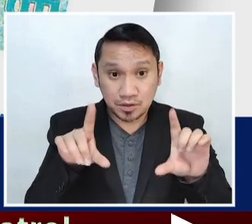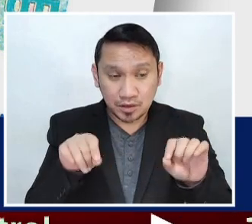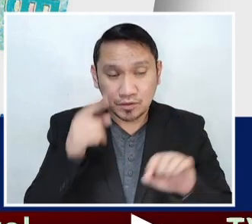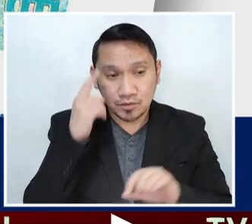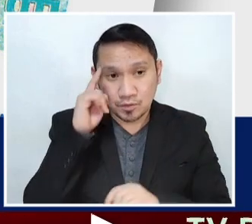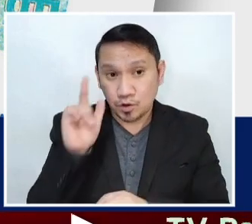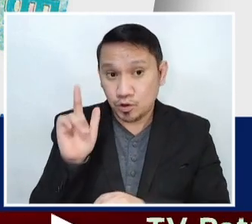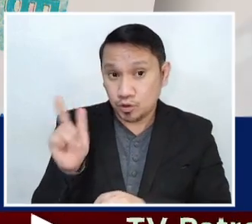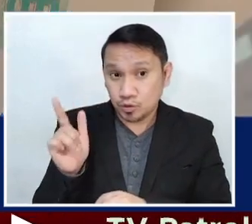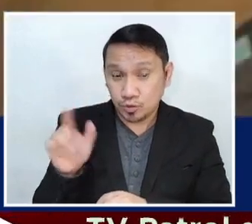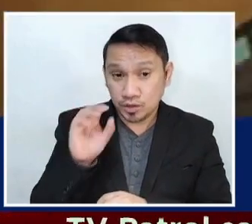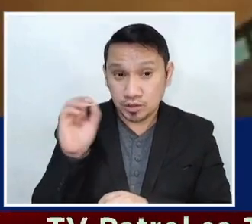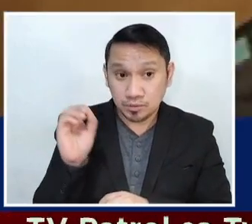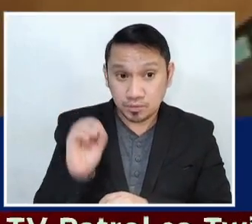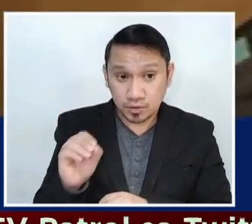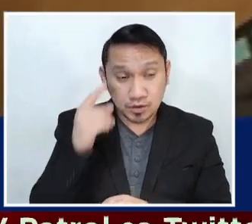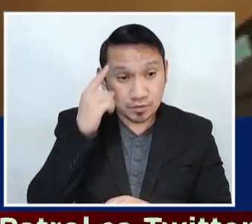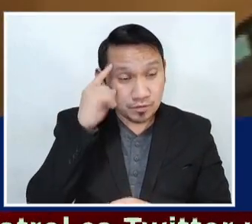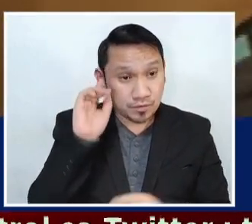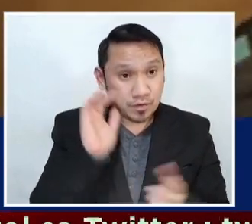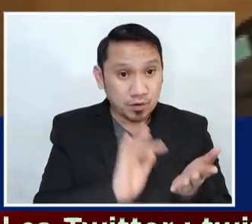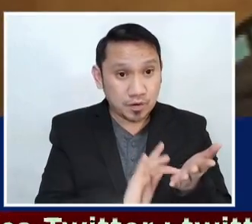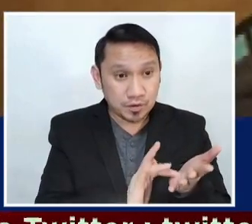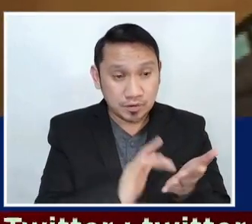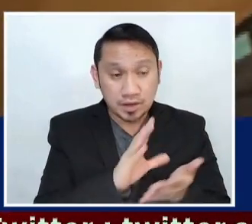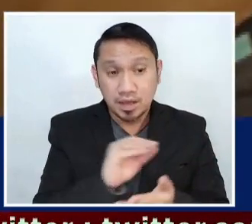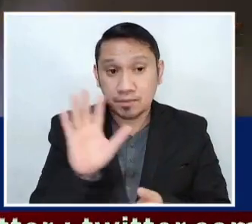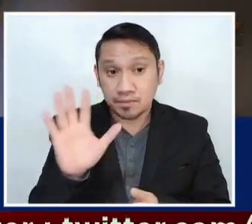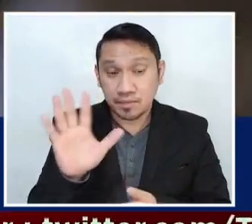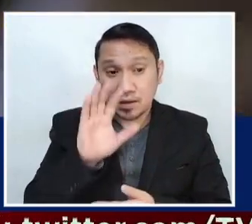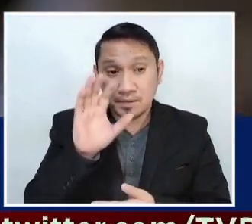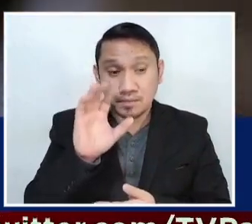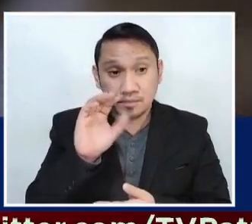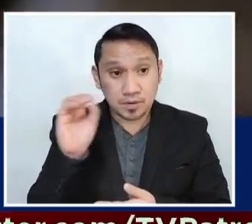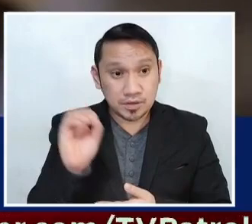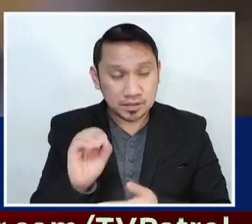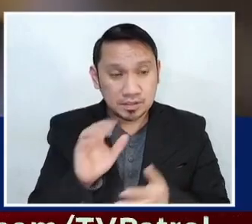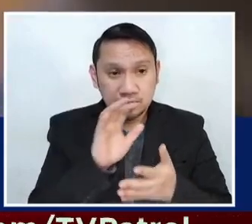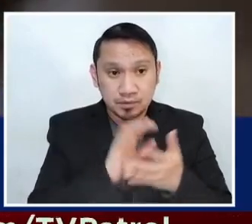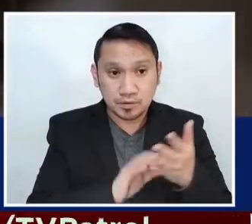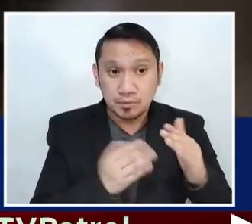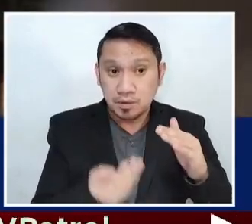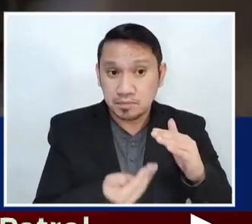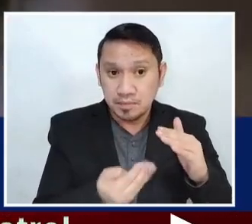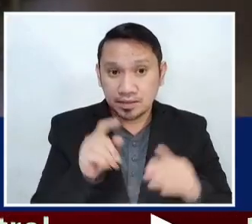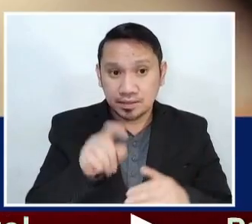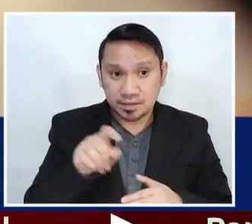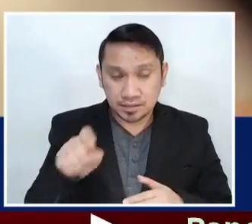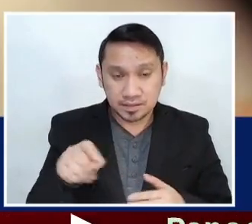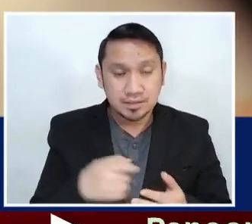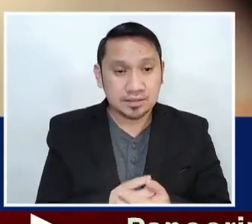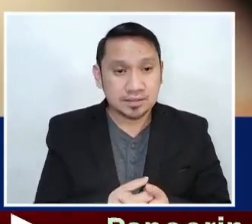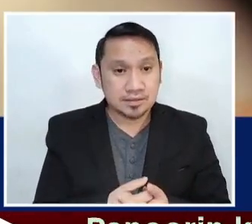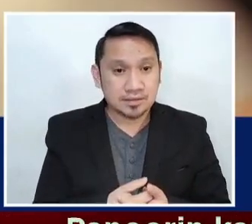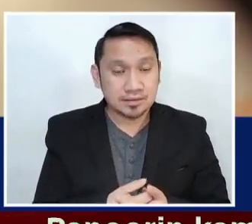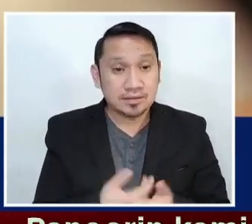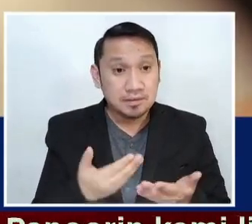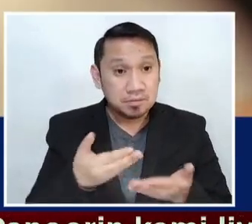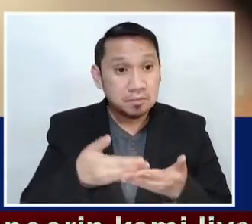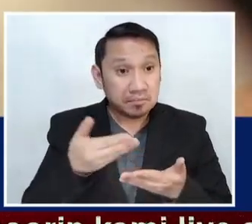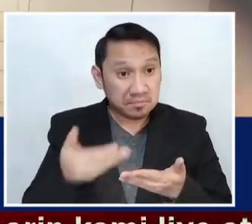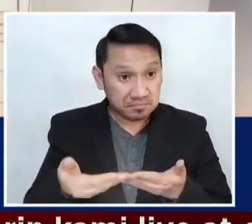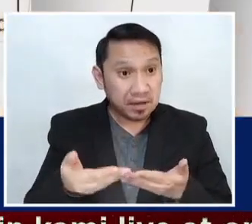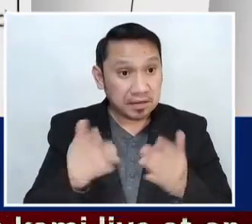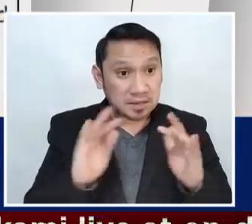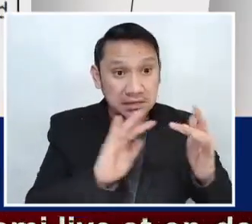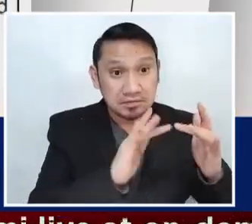na diskwento sa mga gamot at 5% special discount sa basic necessities at primary commodities na bibilhin